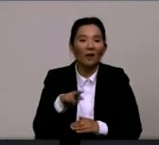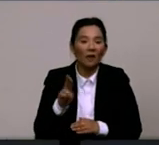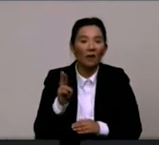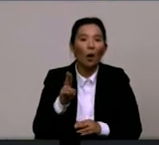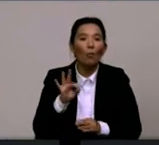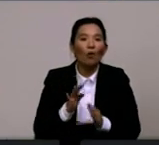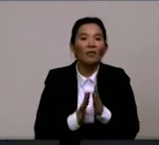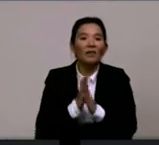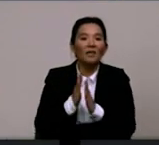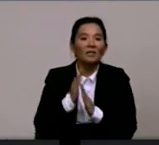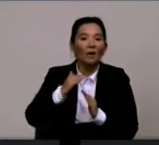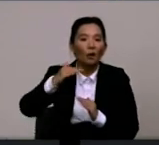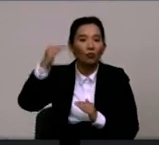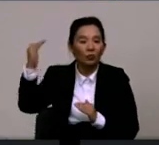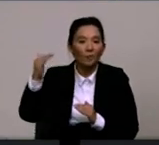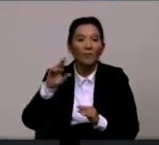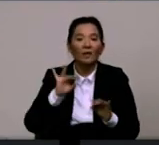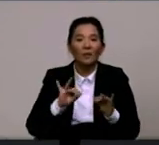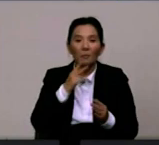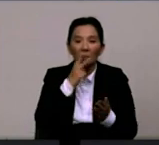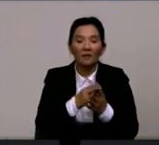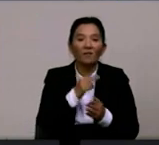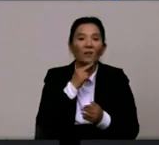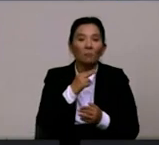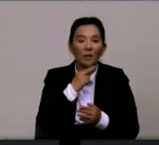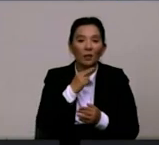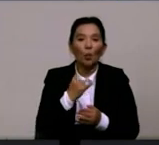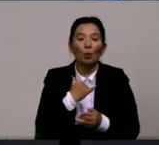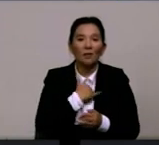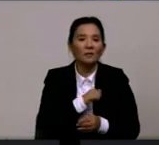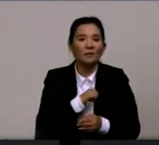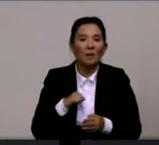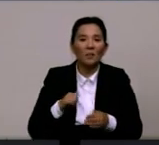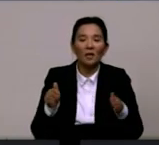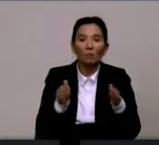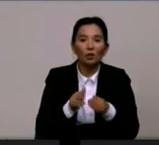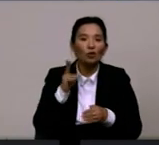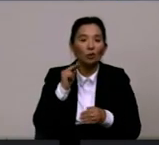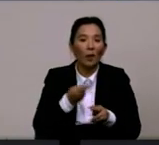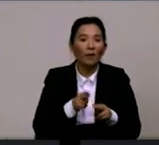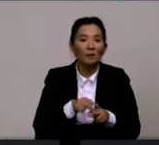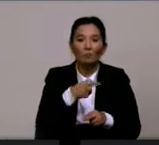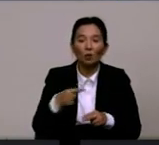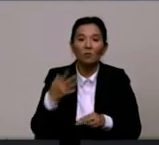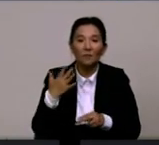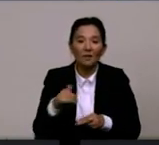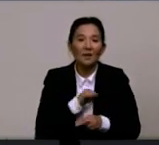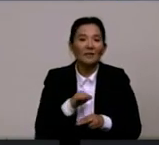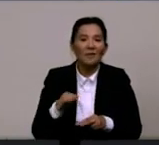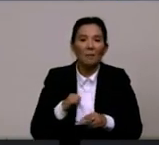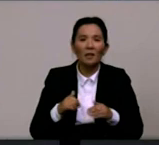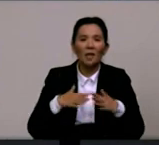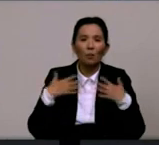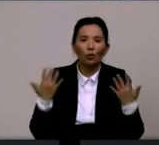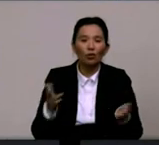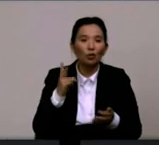по нарастающей. И обратите внимание, у нас самое наименьшее число – это минус 5, самое